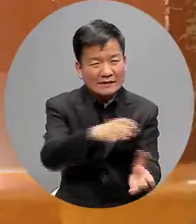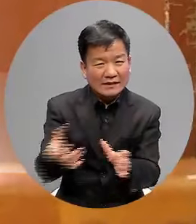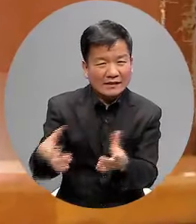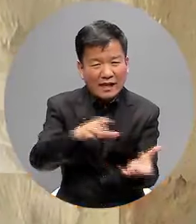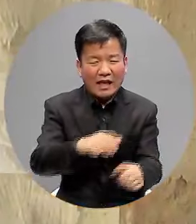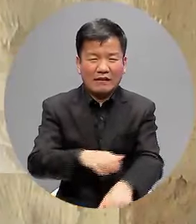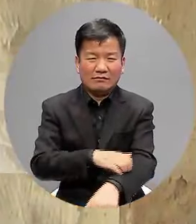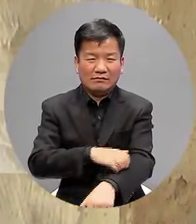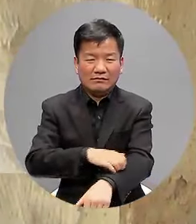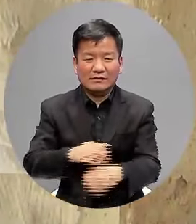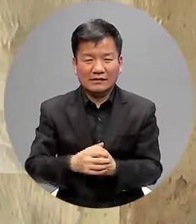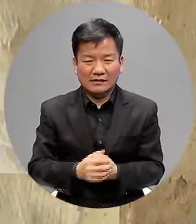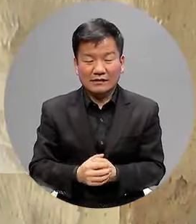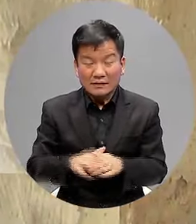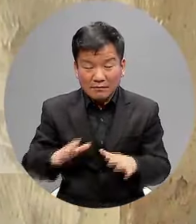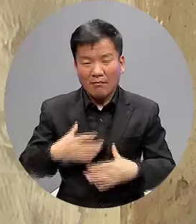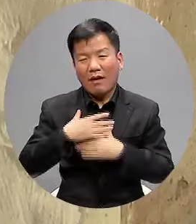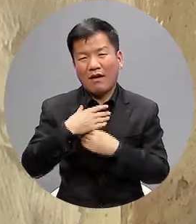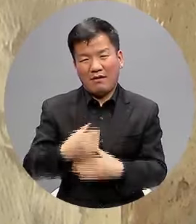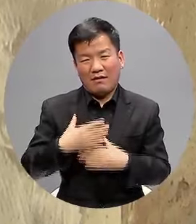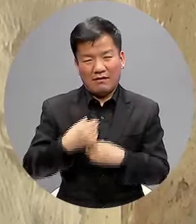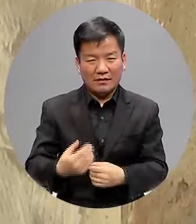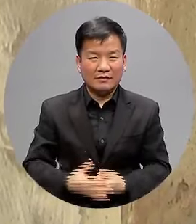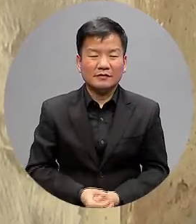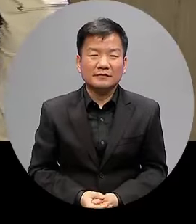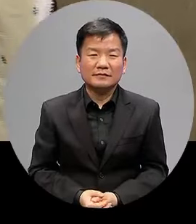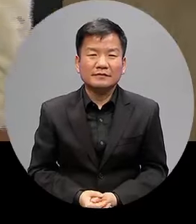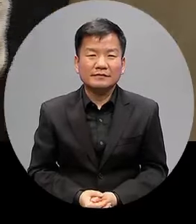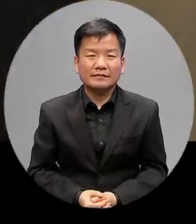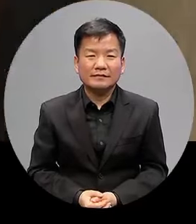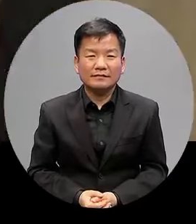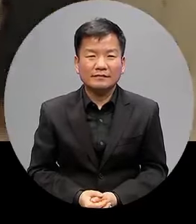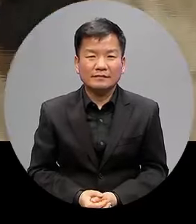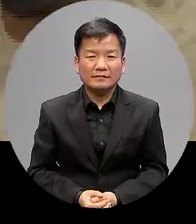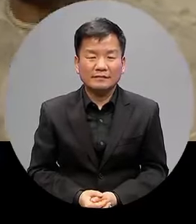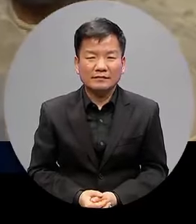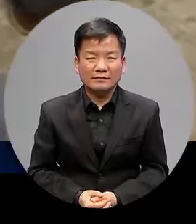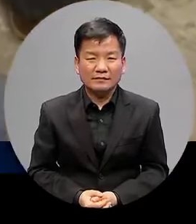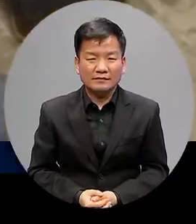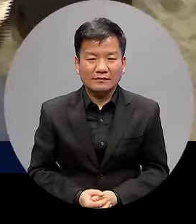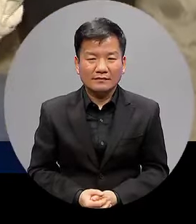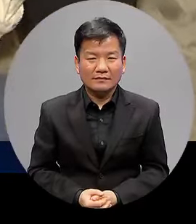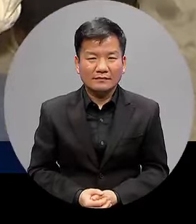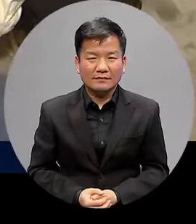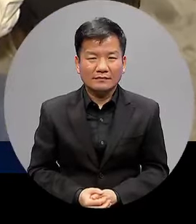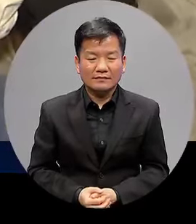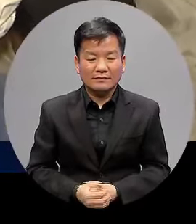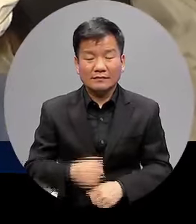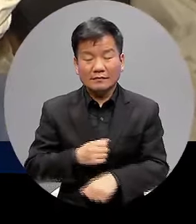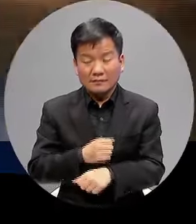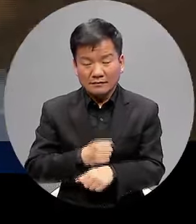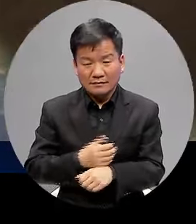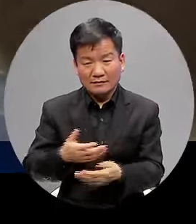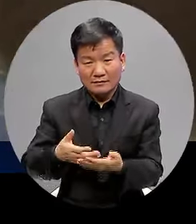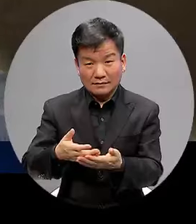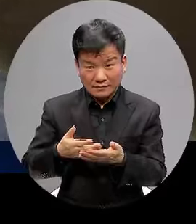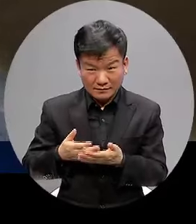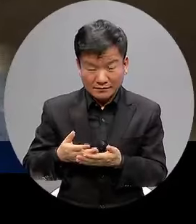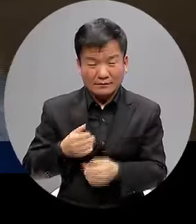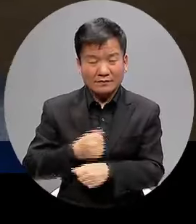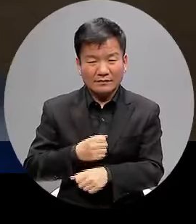줄고 환경도 나아질 것으로 기대합니다. 일어나지를 못하니까 이제 교설에도 여기 가까우니까